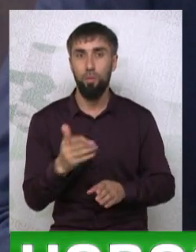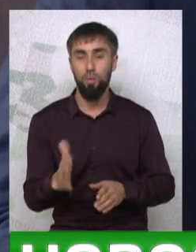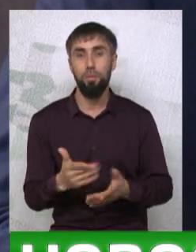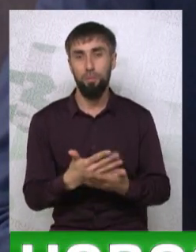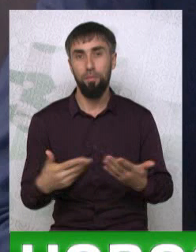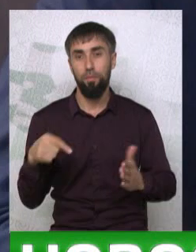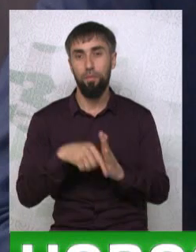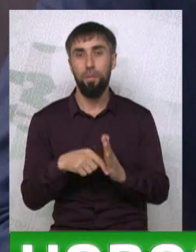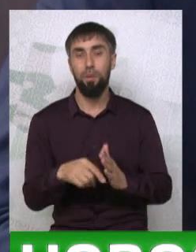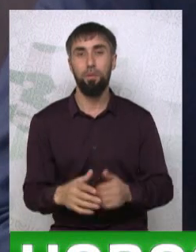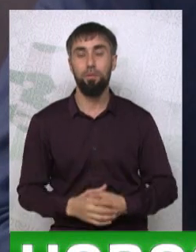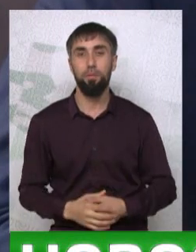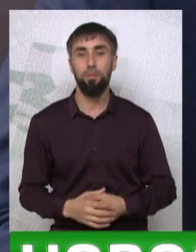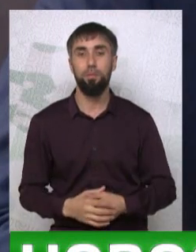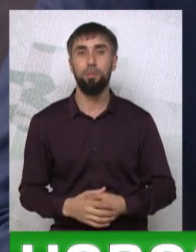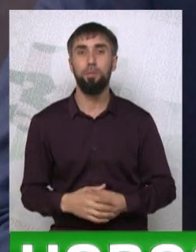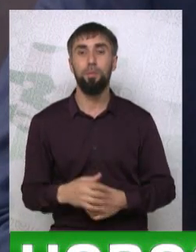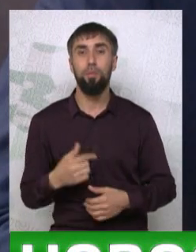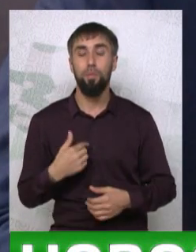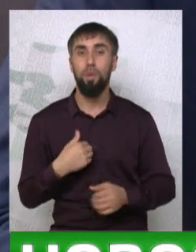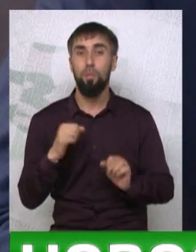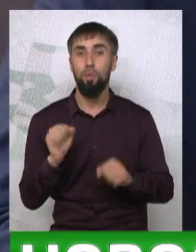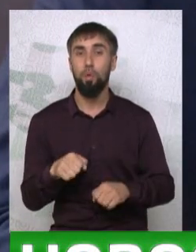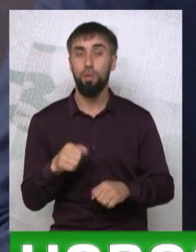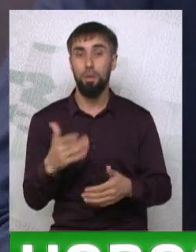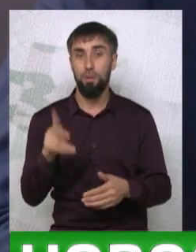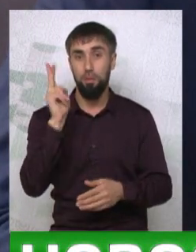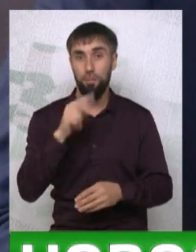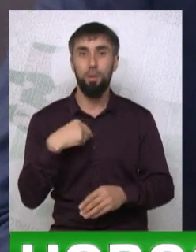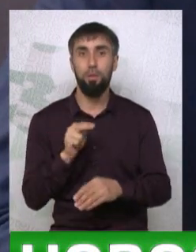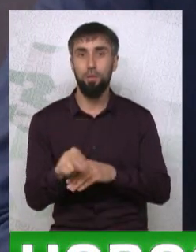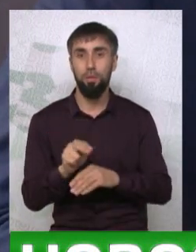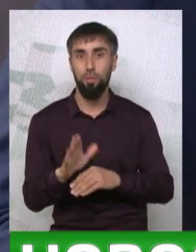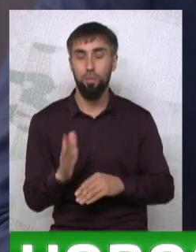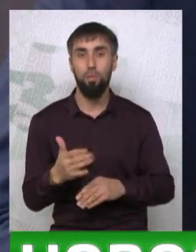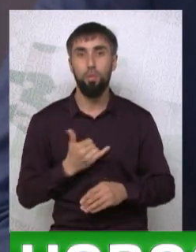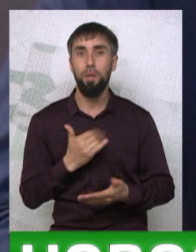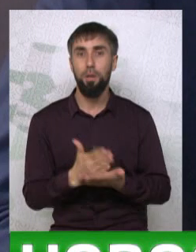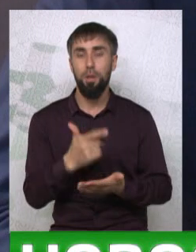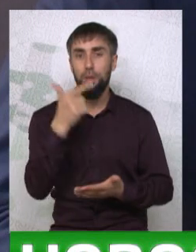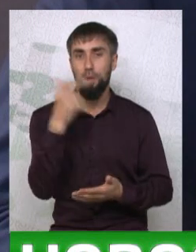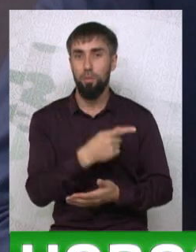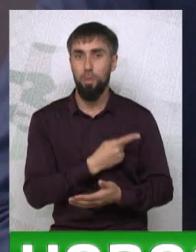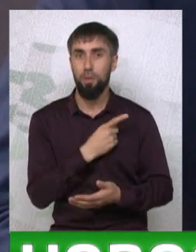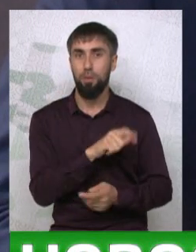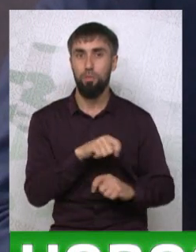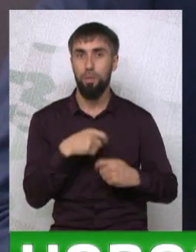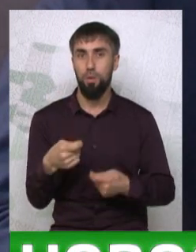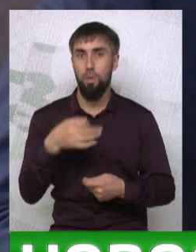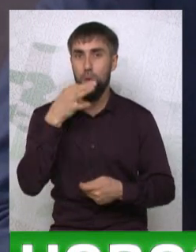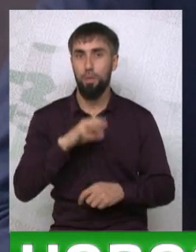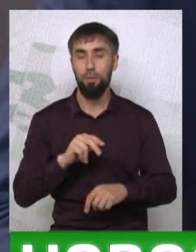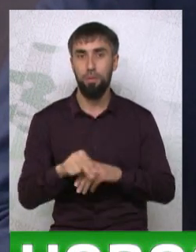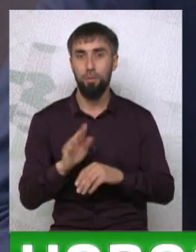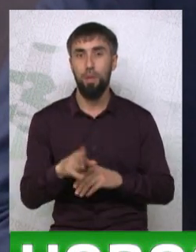поводу образования. Мы можем обучить работника, у нас есть грамотные мастера.